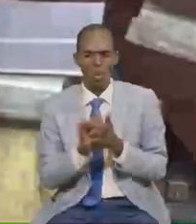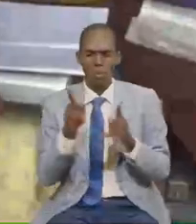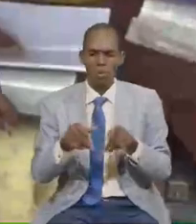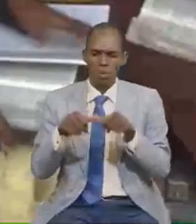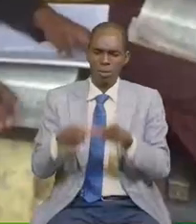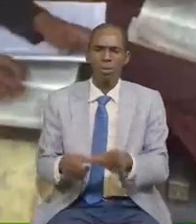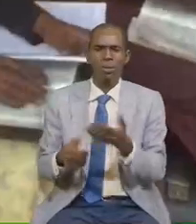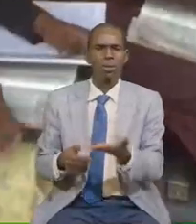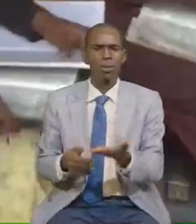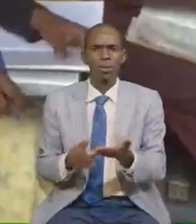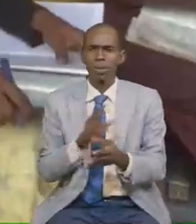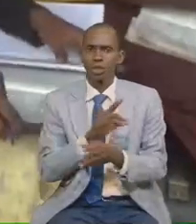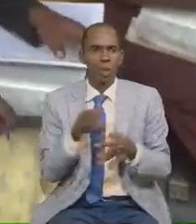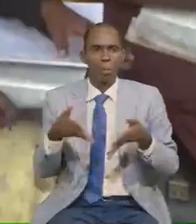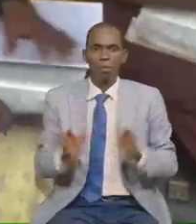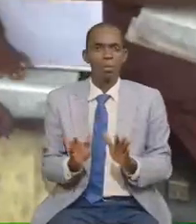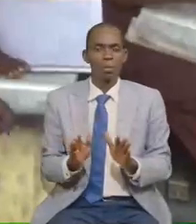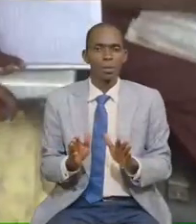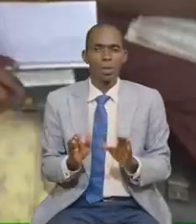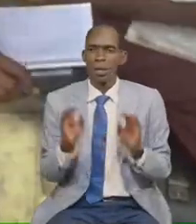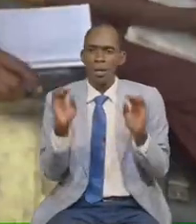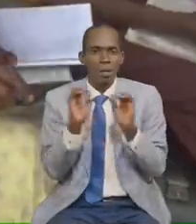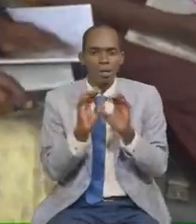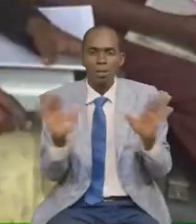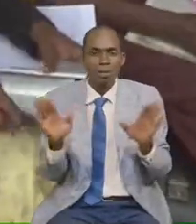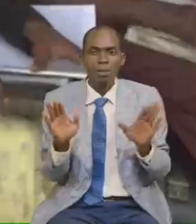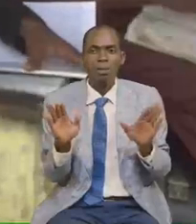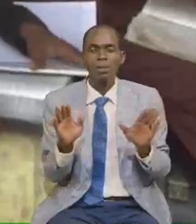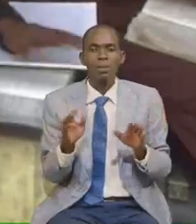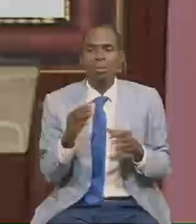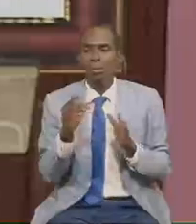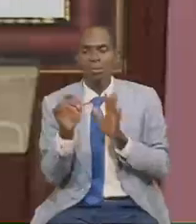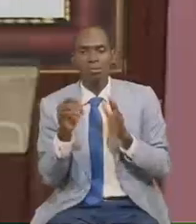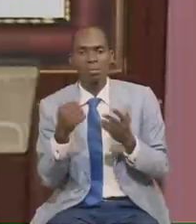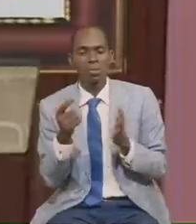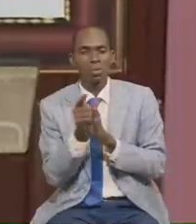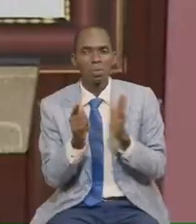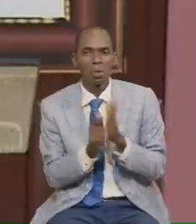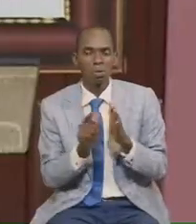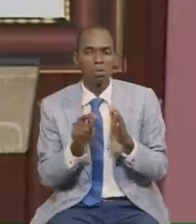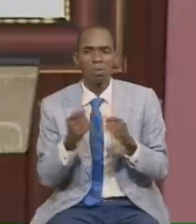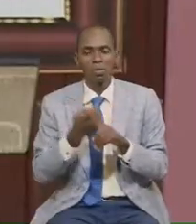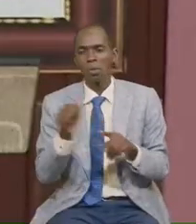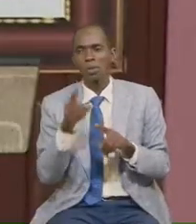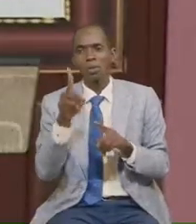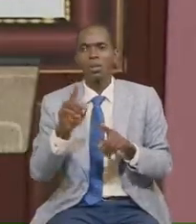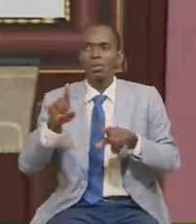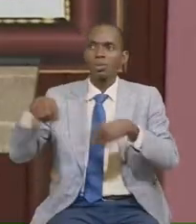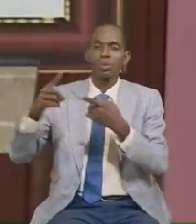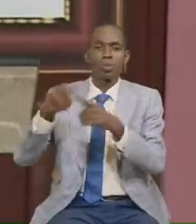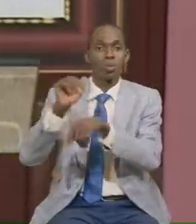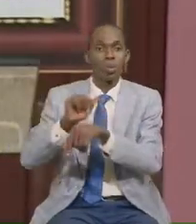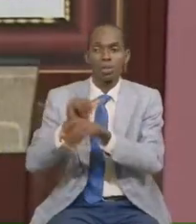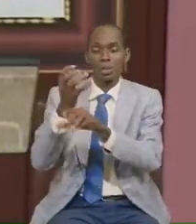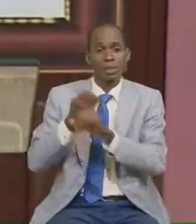Aucune permission. Et rien n'a été demandé à personne. Et il va travailler, il prend un salaire même, il